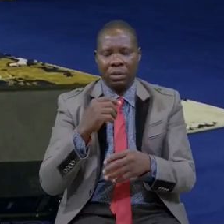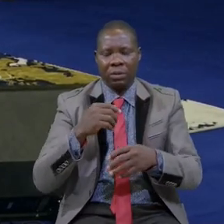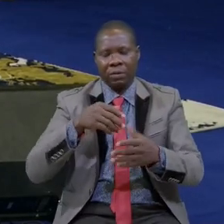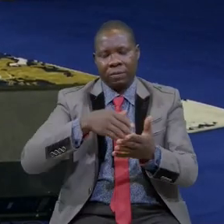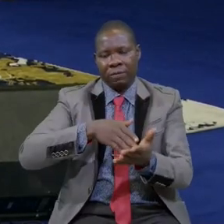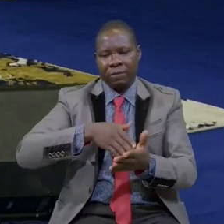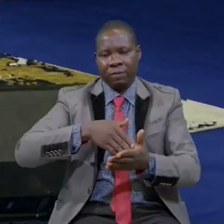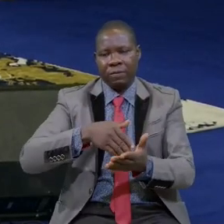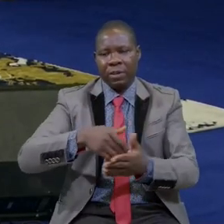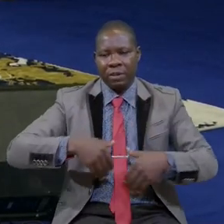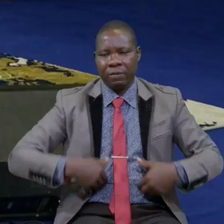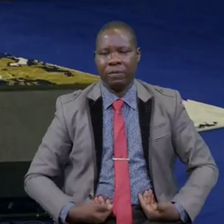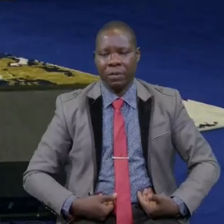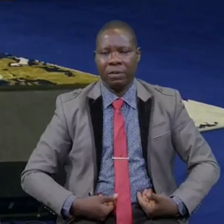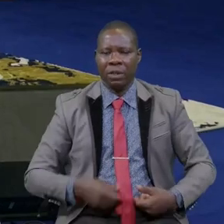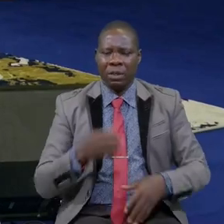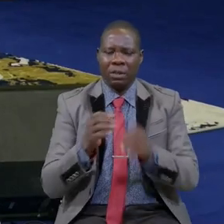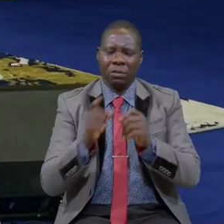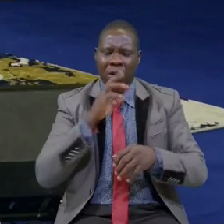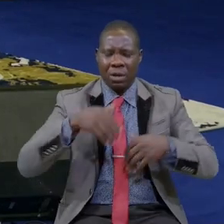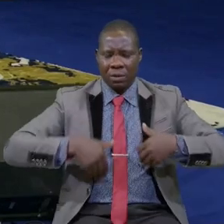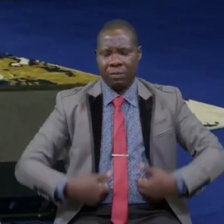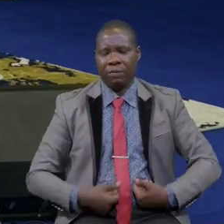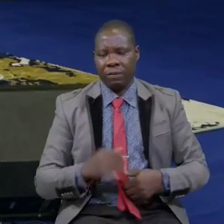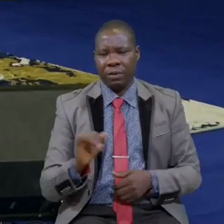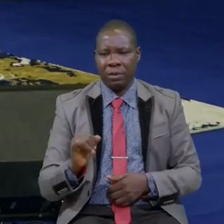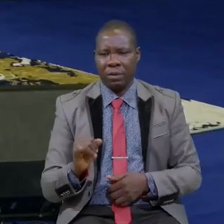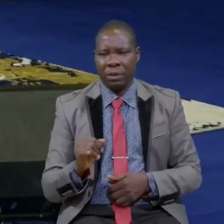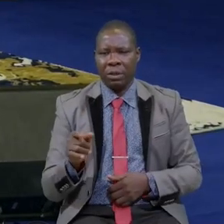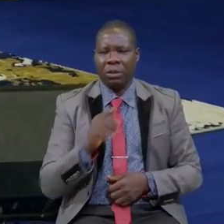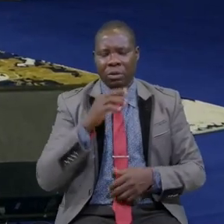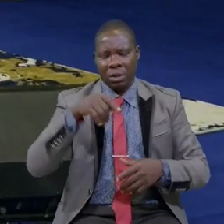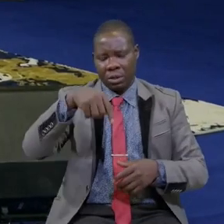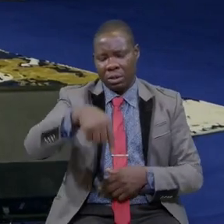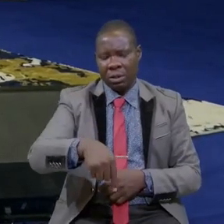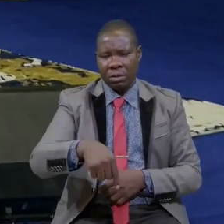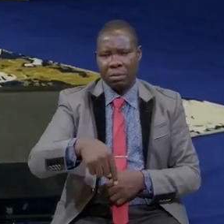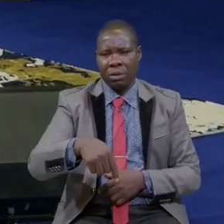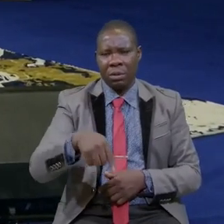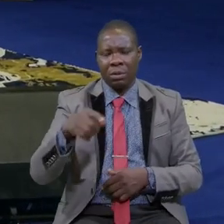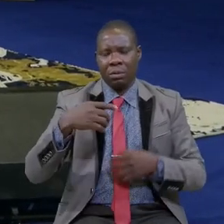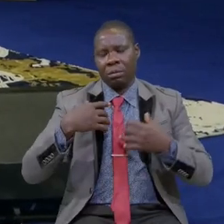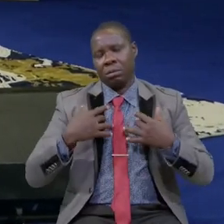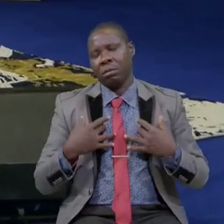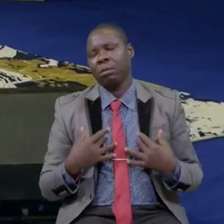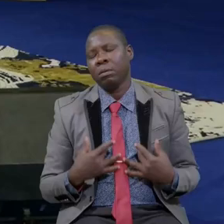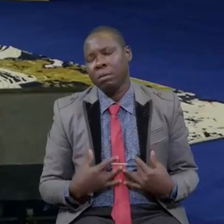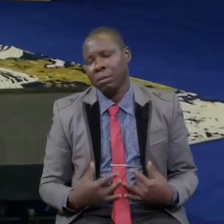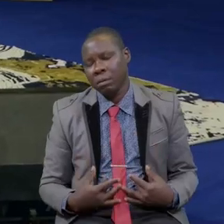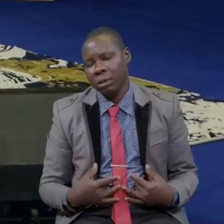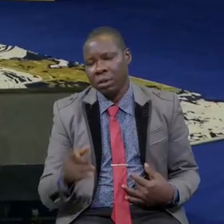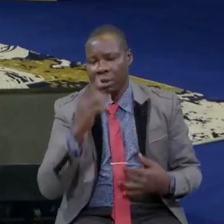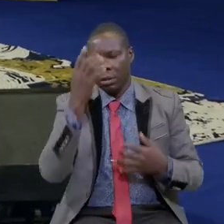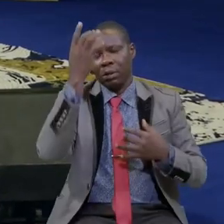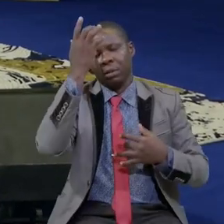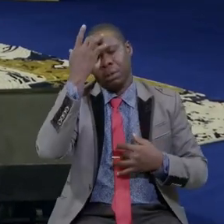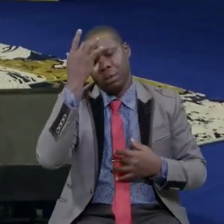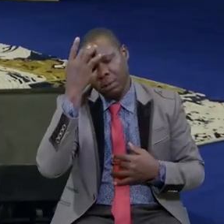fatigué. Si tu es fatigué, tu es complètement bas, faible,